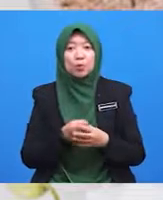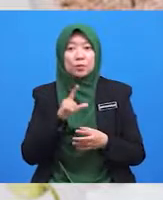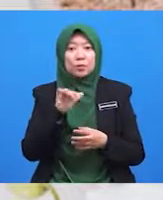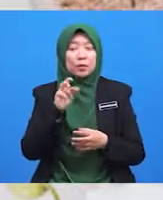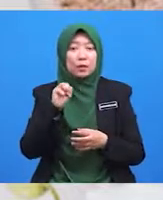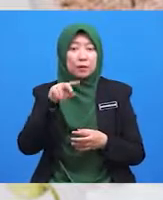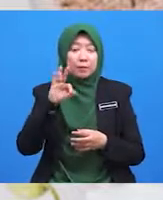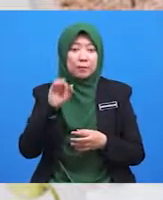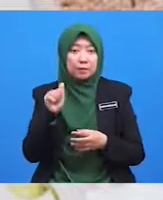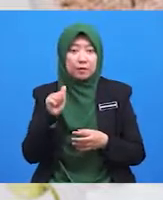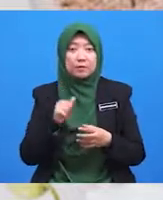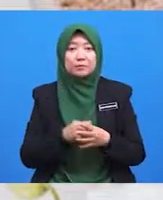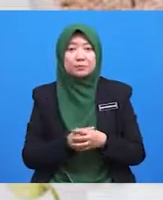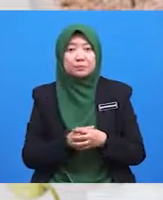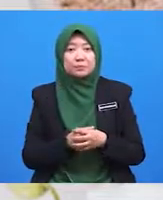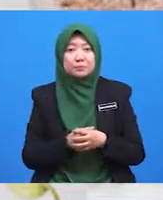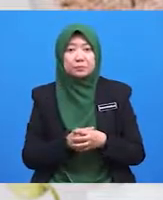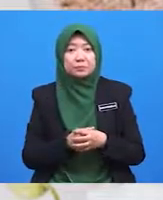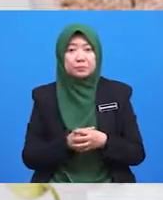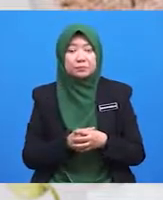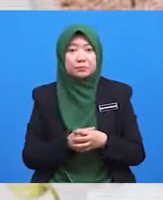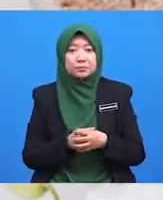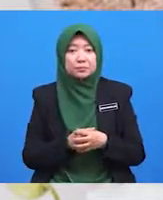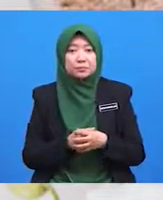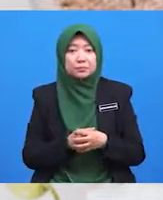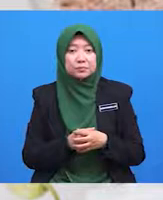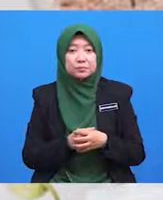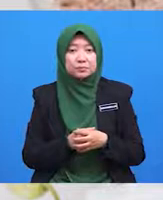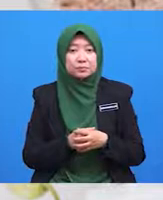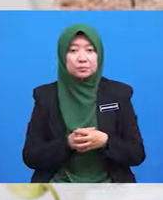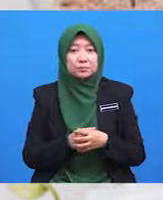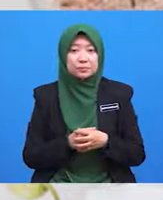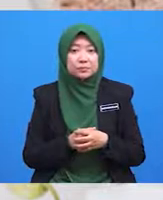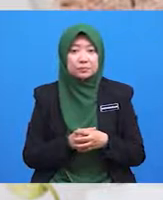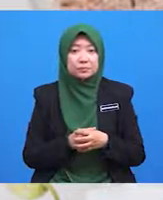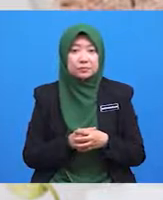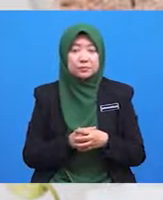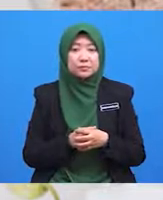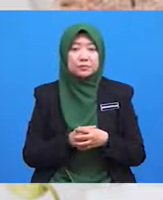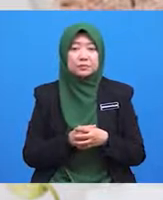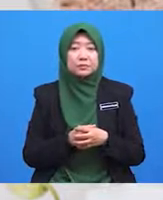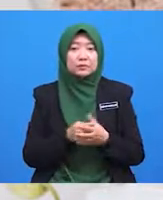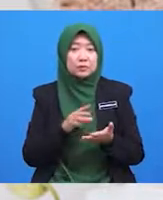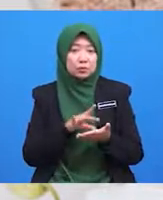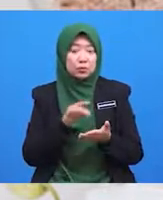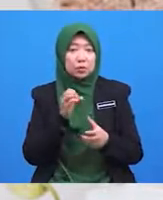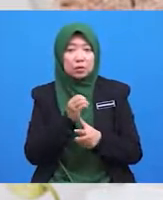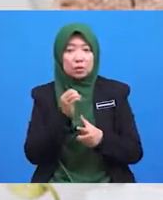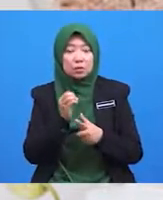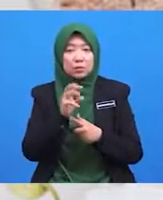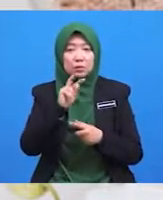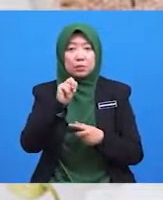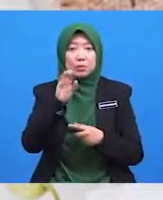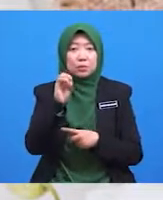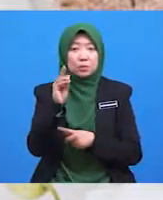limfa. Untuk sistem limfatik yang terakhir iaitu tisu atau nodus, ia